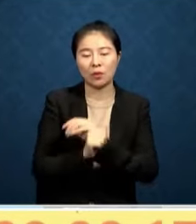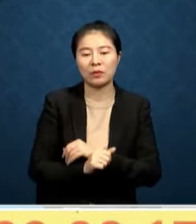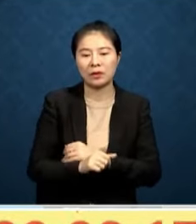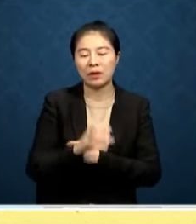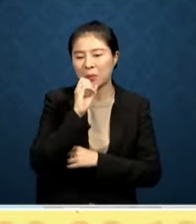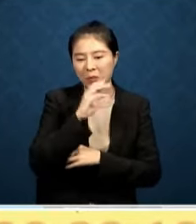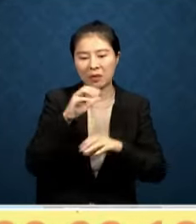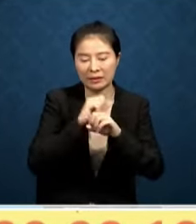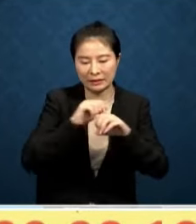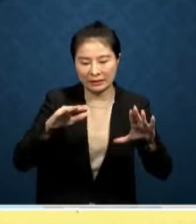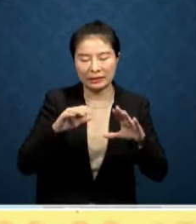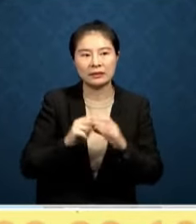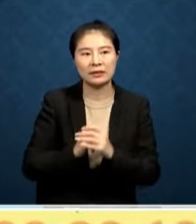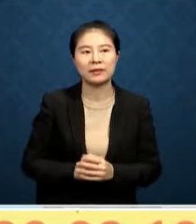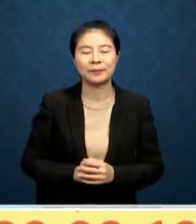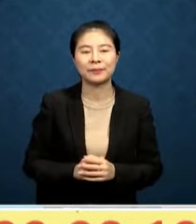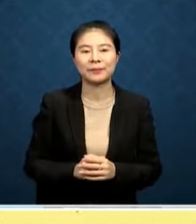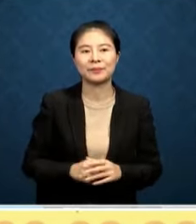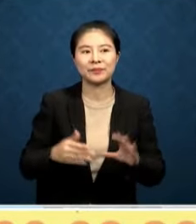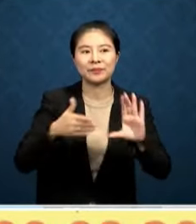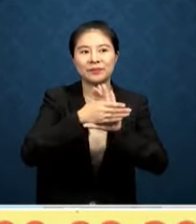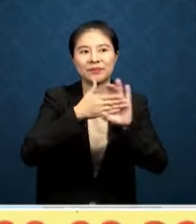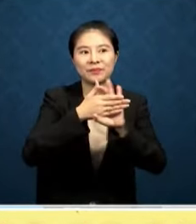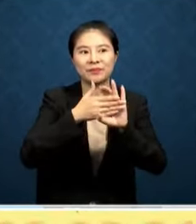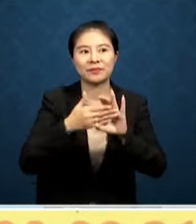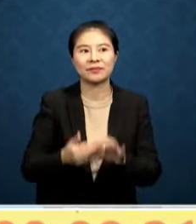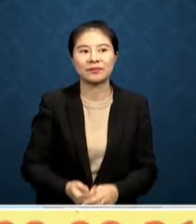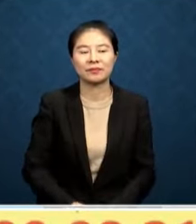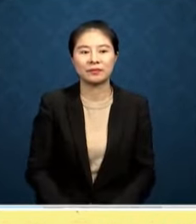ะว่าขออนุญาตสไลด์สุดท้ายนะครับท่านรัฐมนตรี